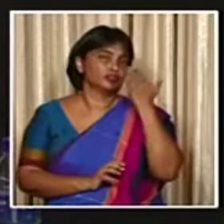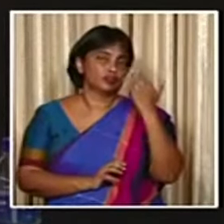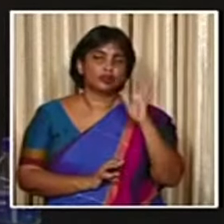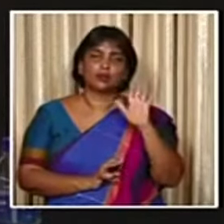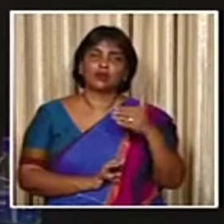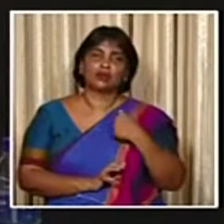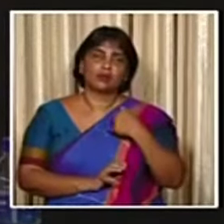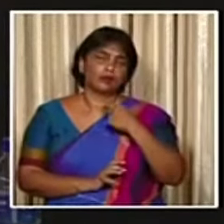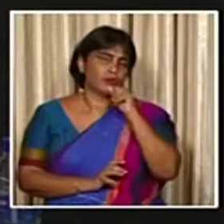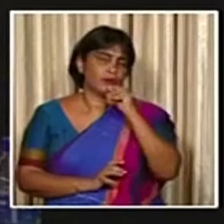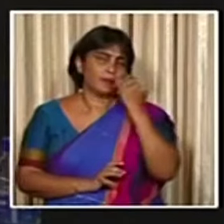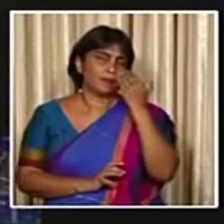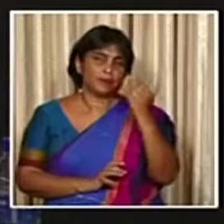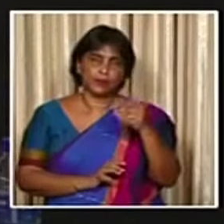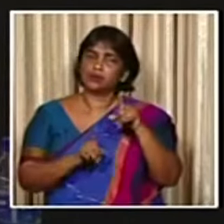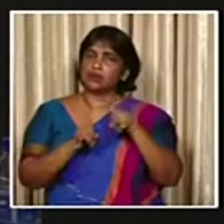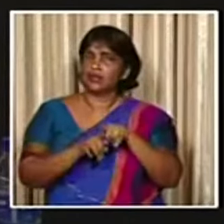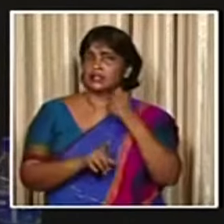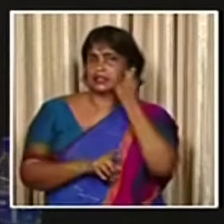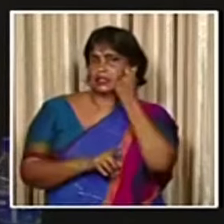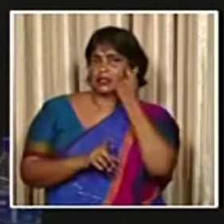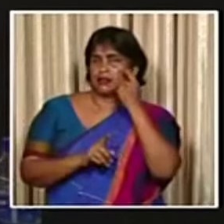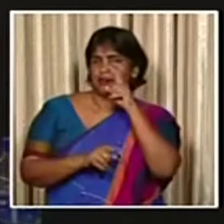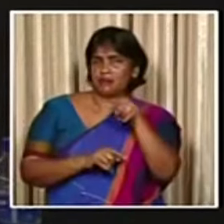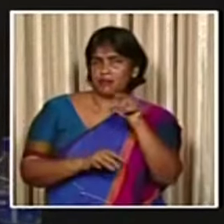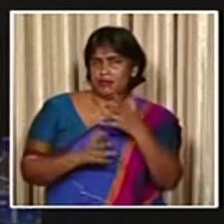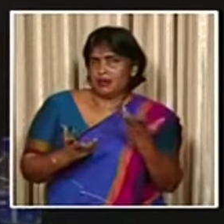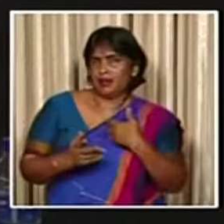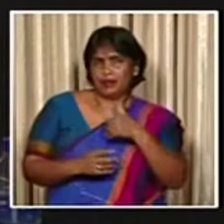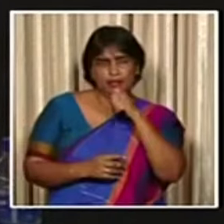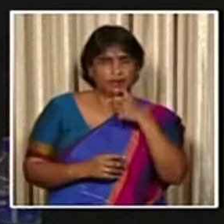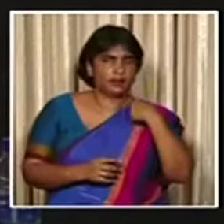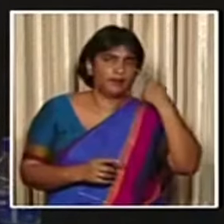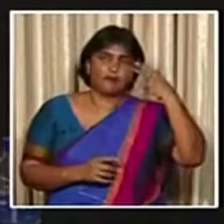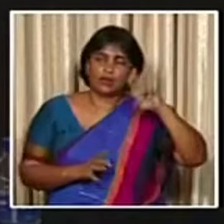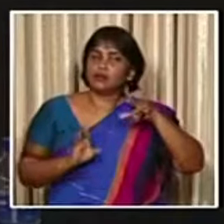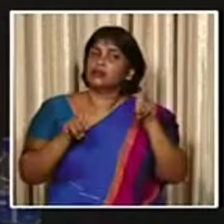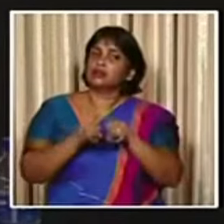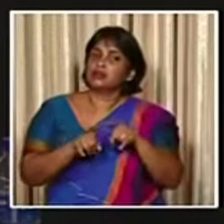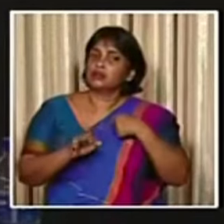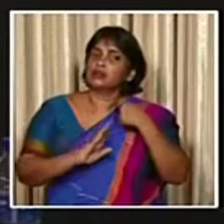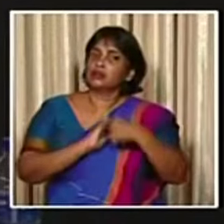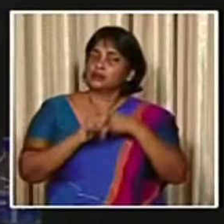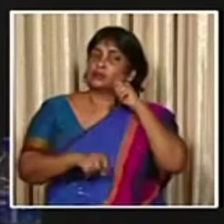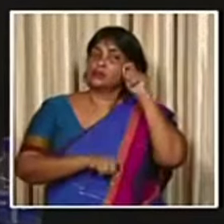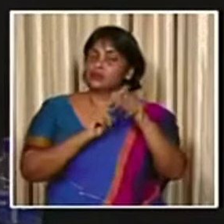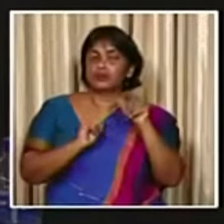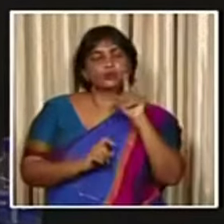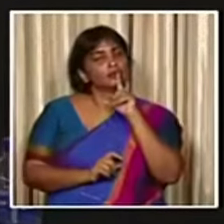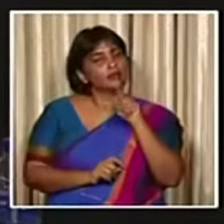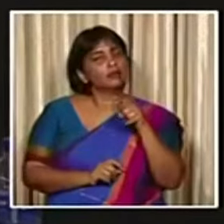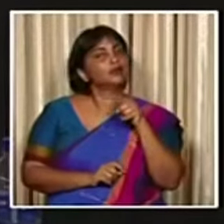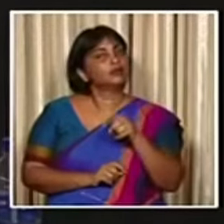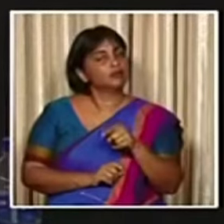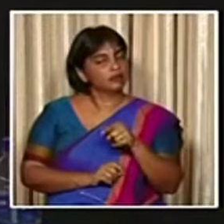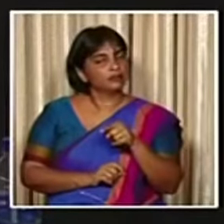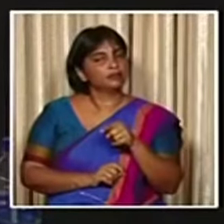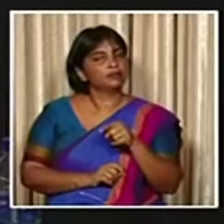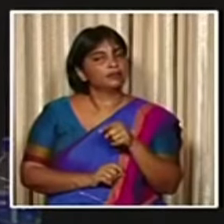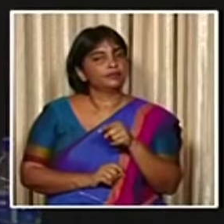වෙන්නේ කියන එක තමයි අපිට බැලූ බැල්මට පේන්නේ. එහෙම සැක කරන්න කිසිම වරදක් නැහැ කියලා මම විශ්වාස කරනවා. අනිත් එක මම මේ රටේ ජනතාවට කියනවා,